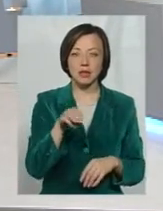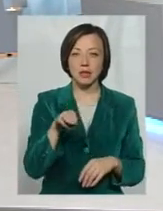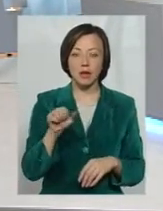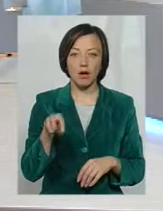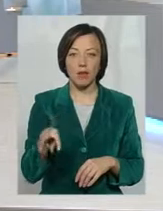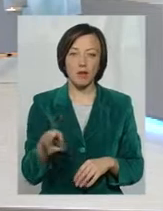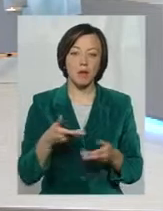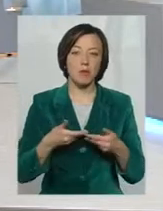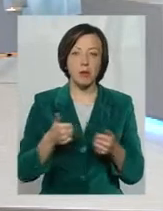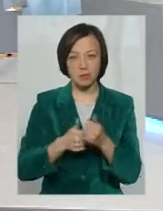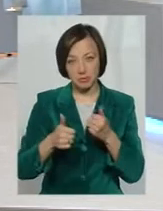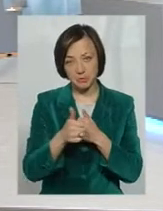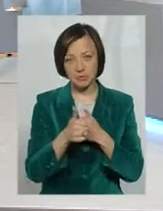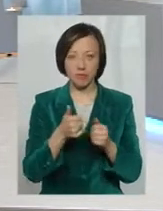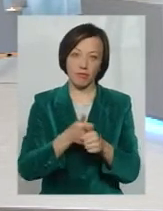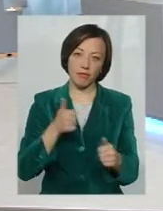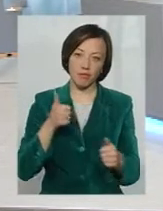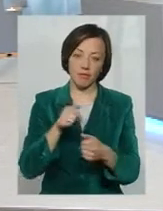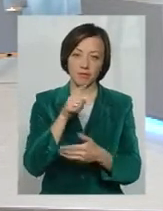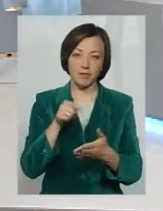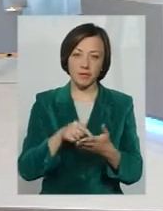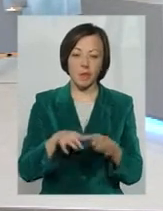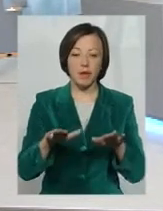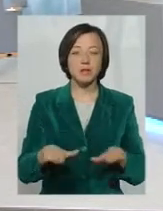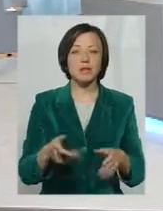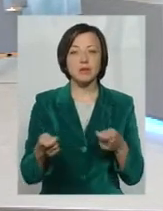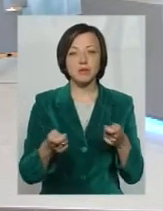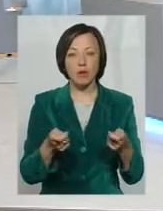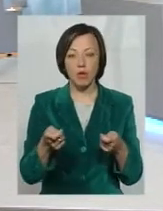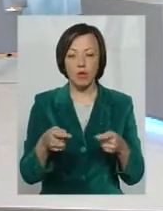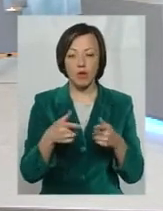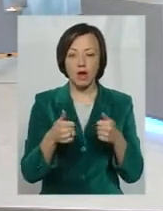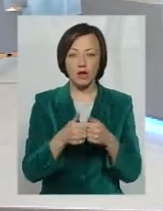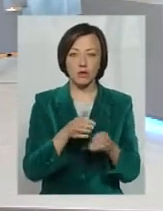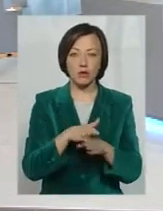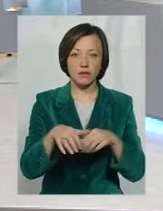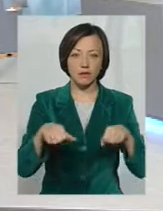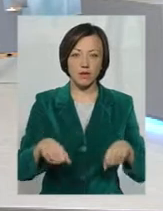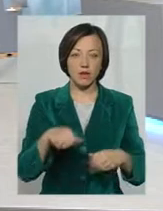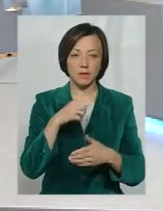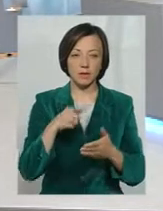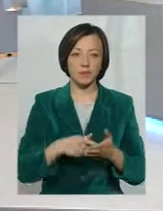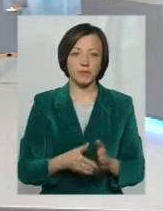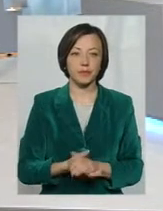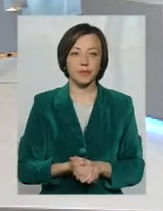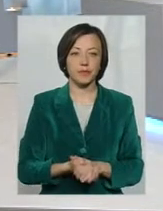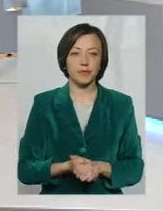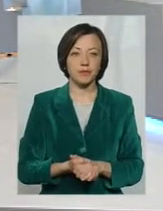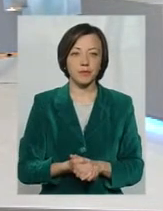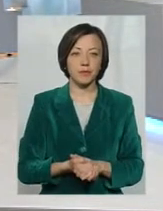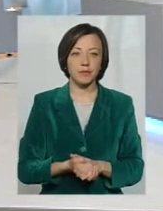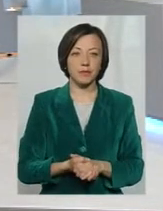десь серед піонерів? Якщо поглянути на місцеве самоврядування, на органи виконавчої влади? Якщо поглянути на органи місцевого